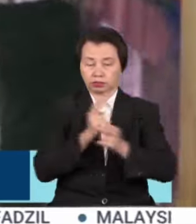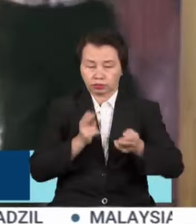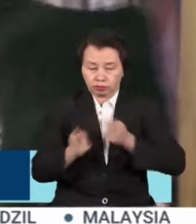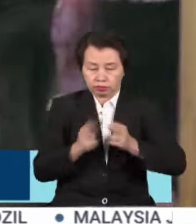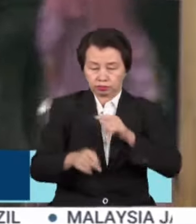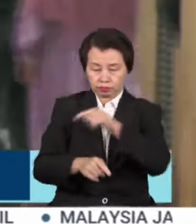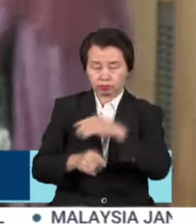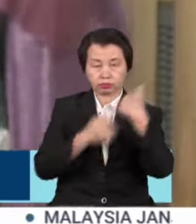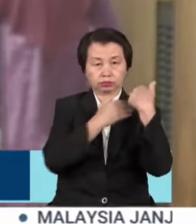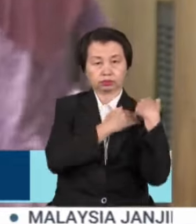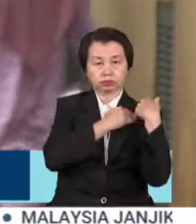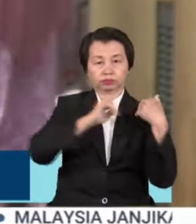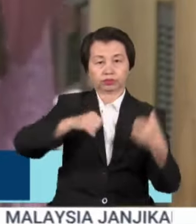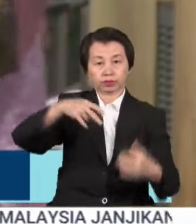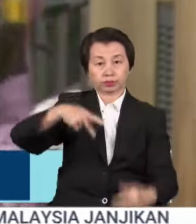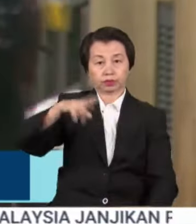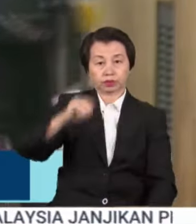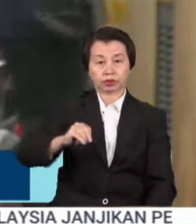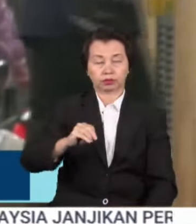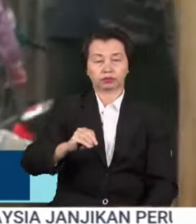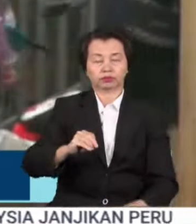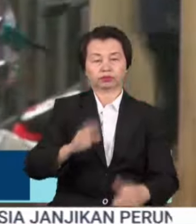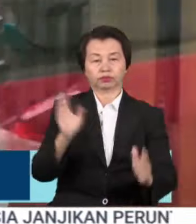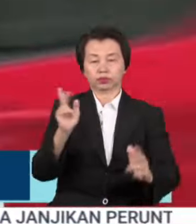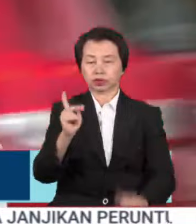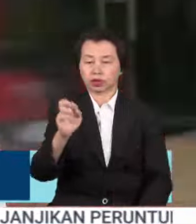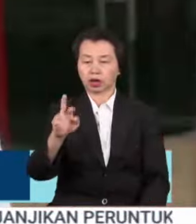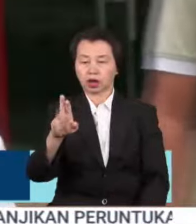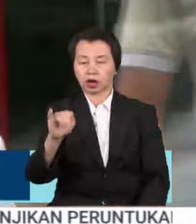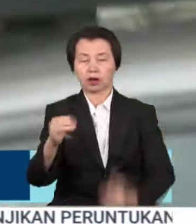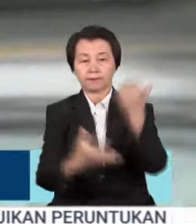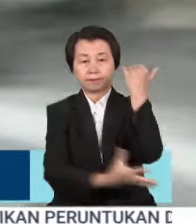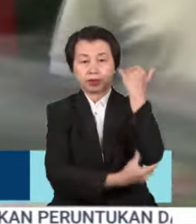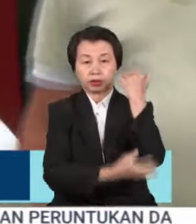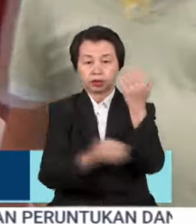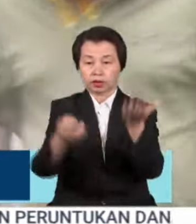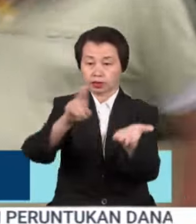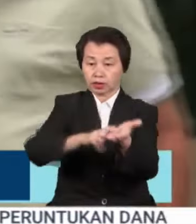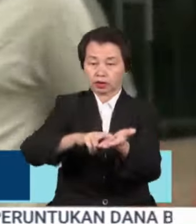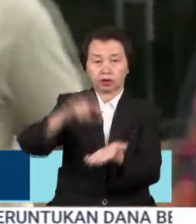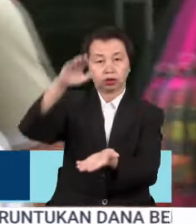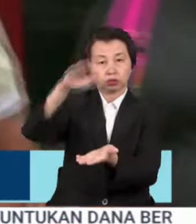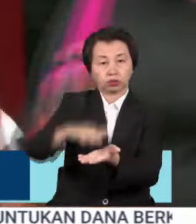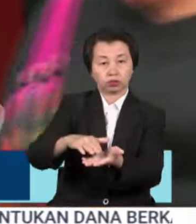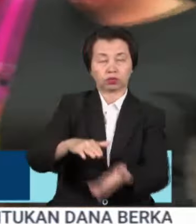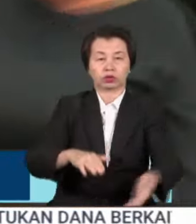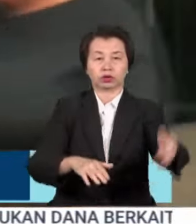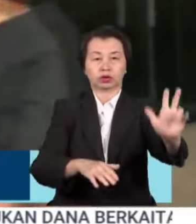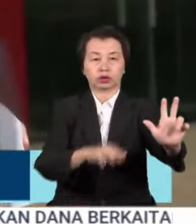penyelarasan pelaksanaan JPM, KIR miskin berdaftar pula berkurang daripada